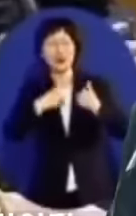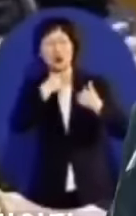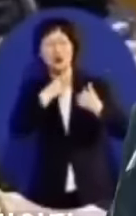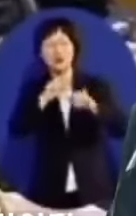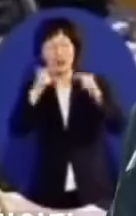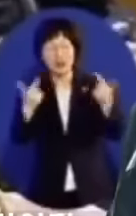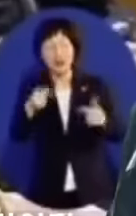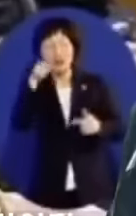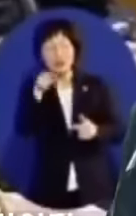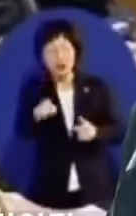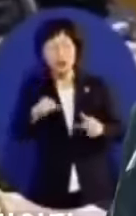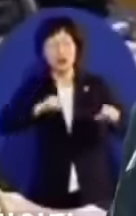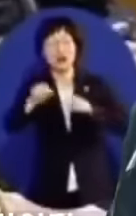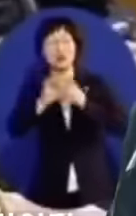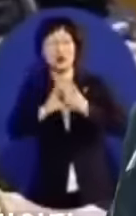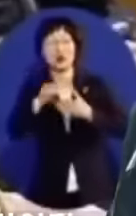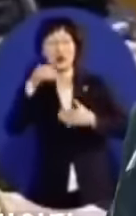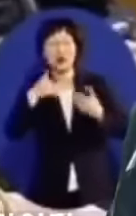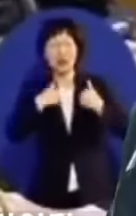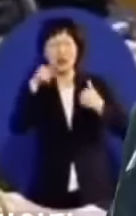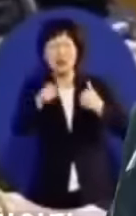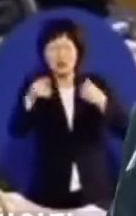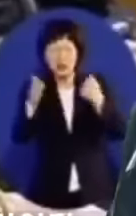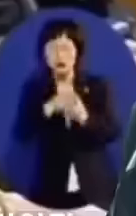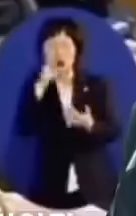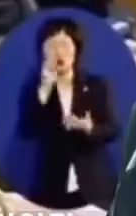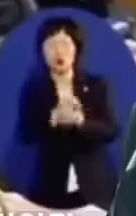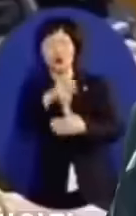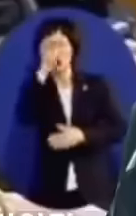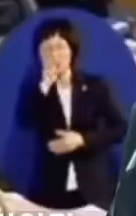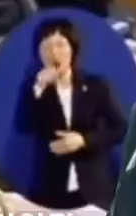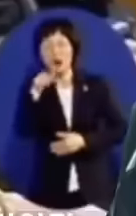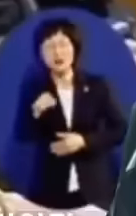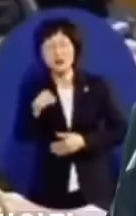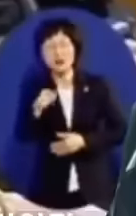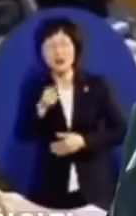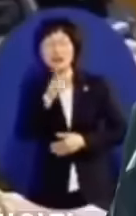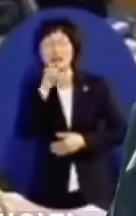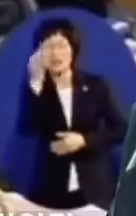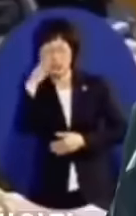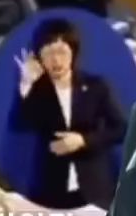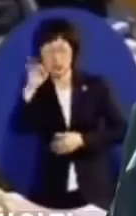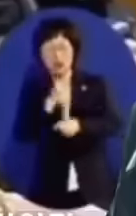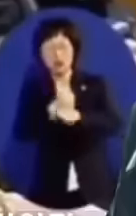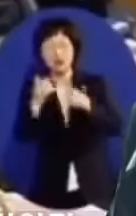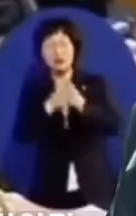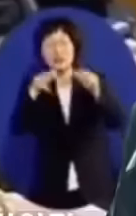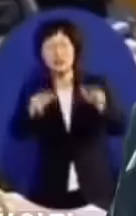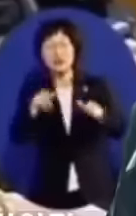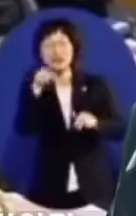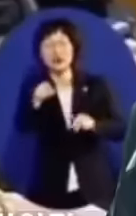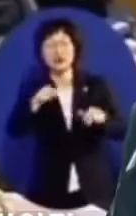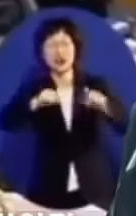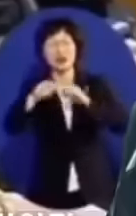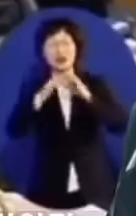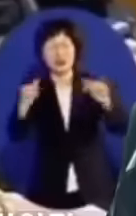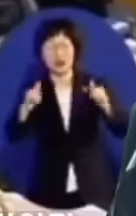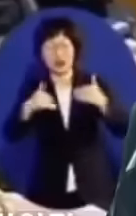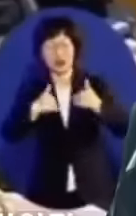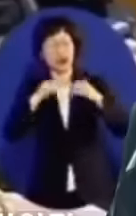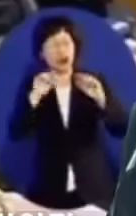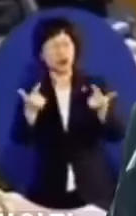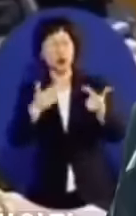원하지 아니하는 그것을 행하면 내가 이로써 율법이 선한 것을 시인하노니 이제는 그것을 행하는 자가 내가